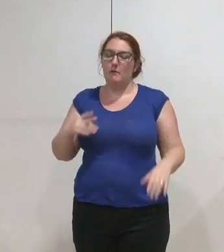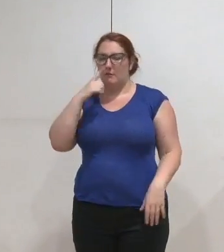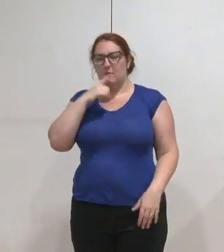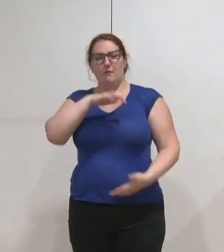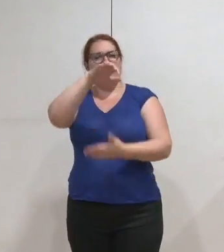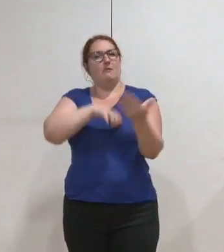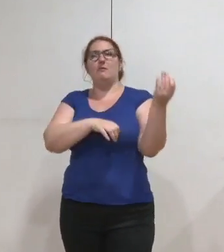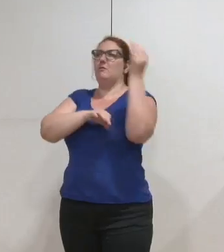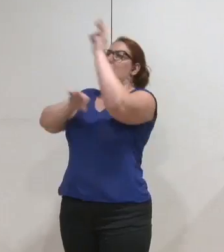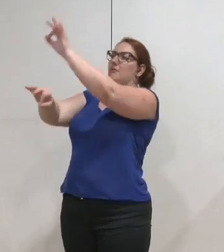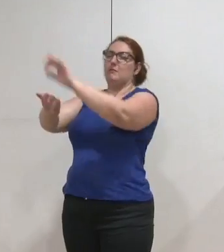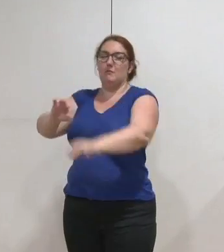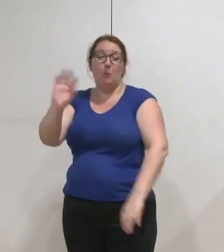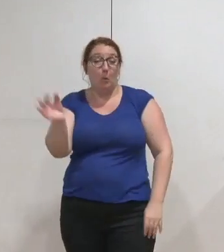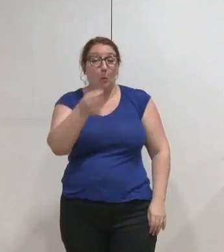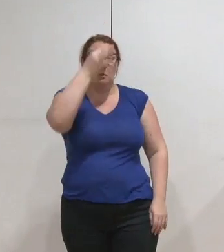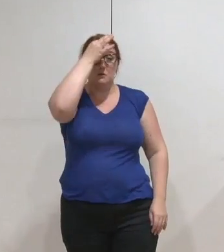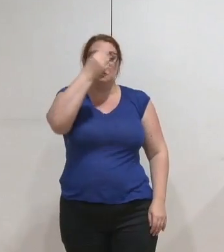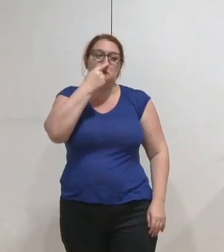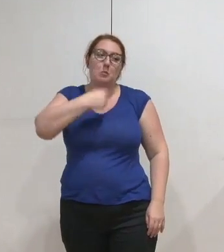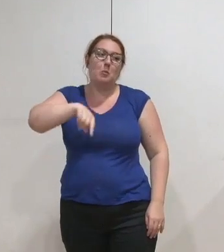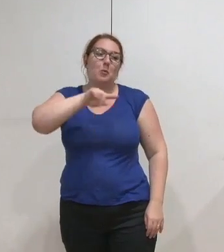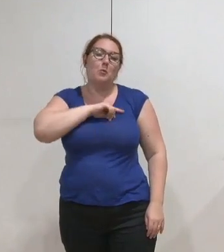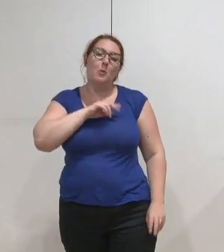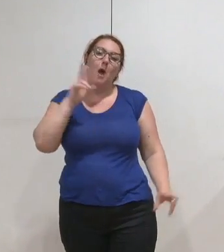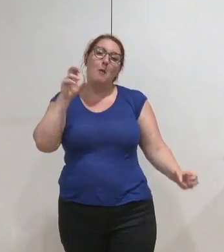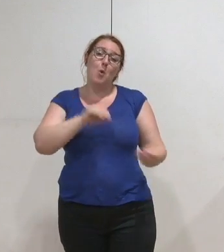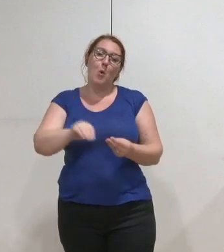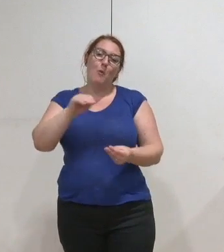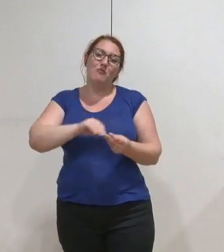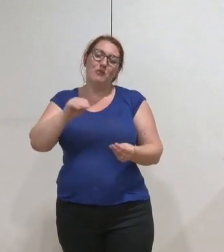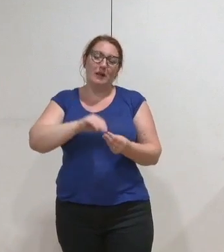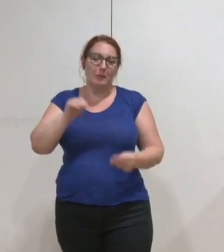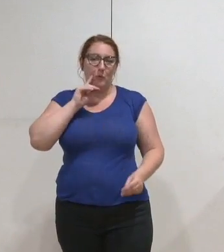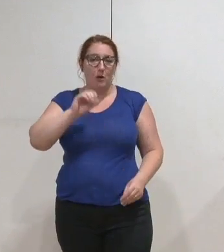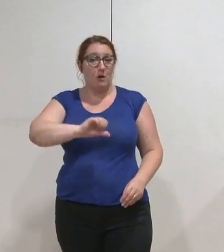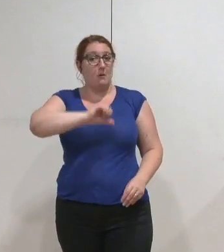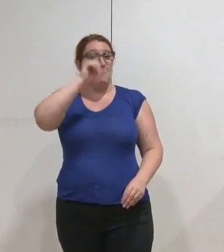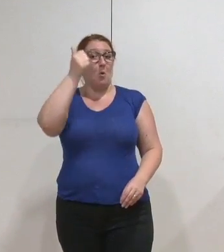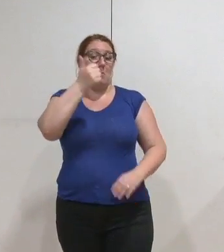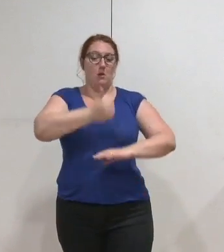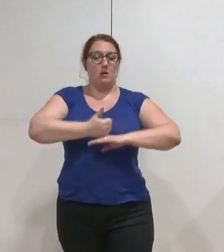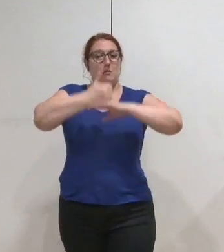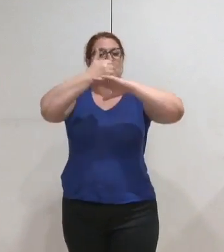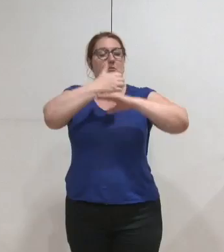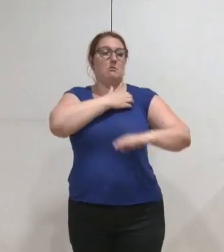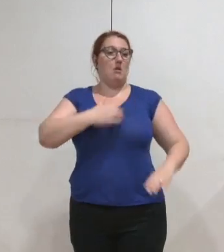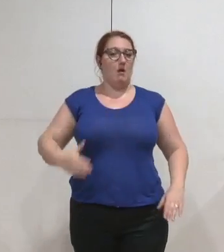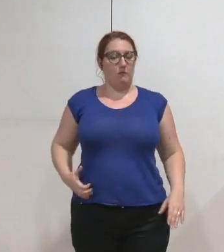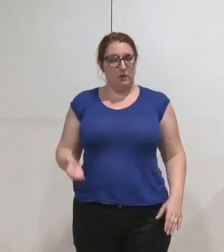paru un peu excusez-moi L'Express un peu gonflé car vous êtes en tant que premier magistrat de la ville le premier